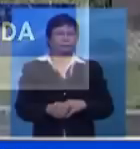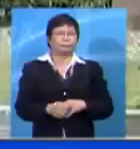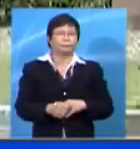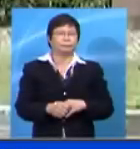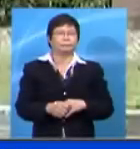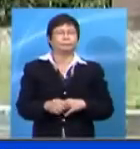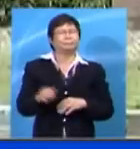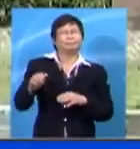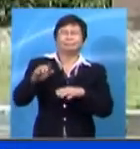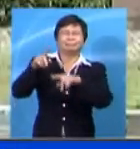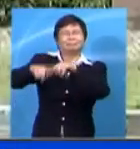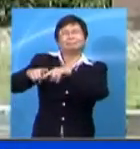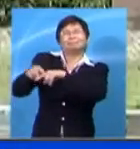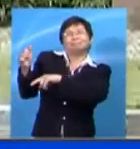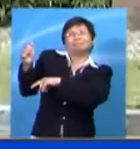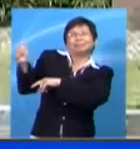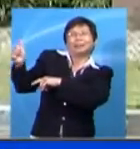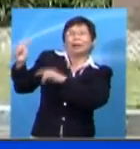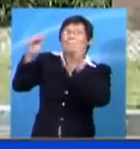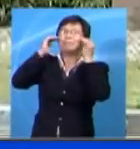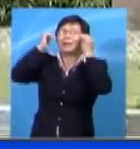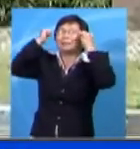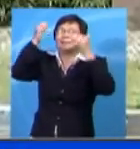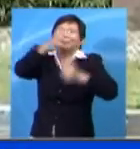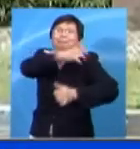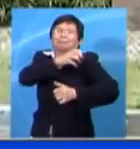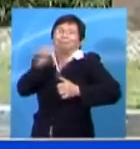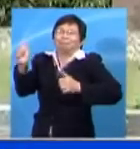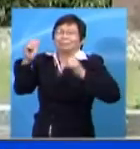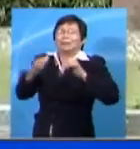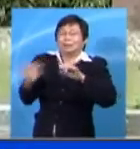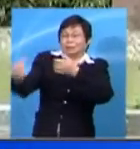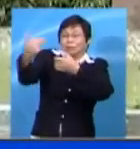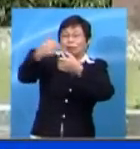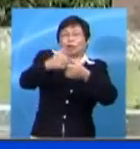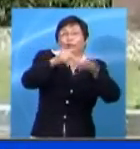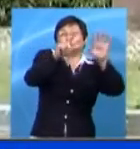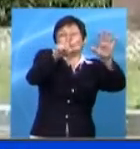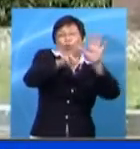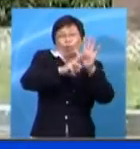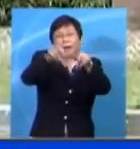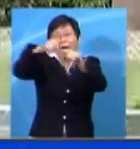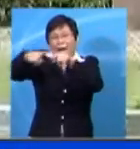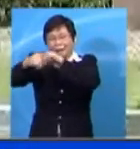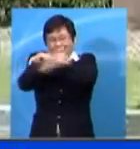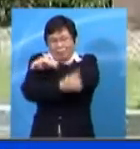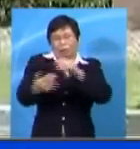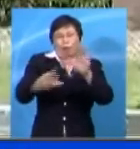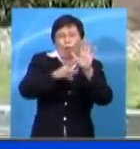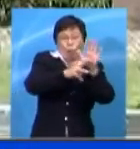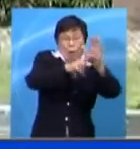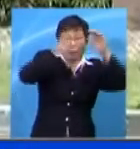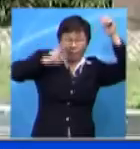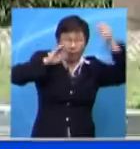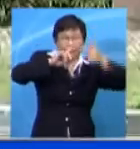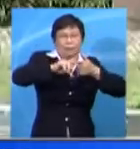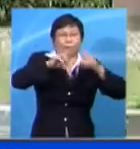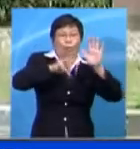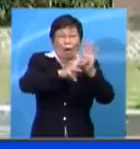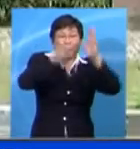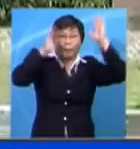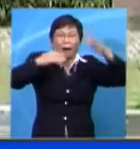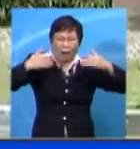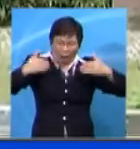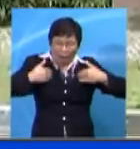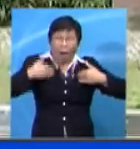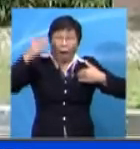mangsa MH17 ini yang disertai 7 wakil pelbagai negara termasuk wakil Malaysia yang akan